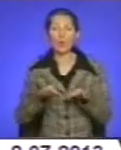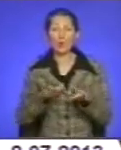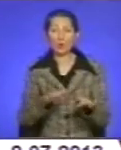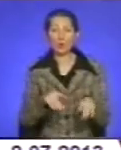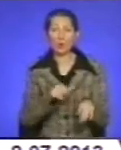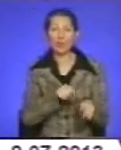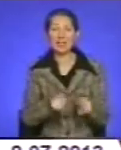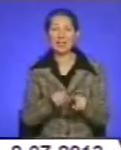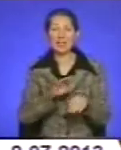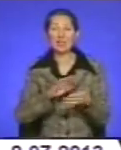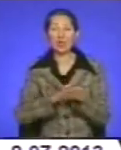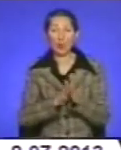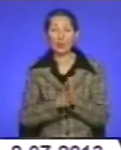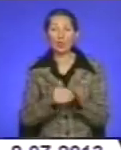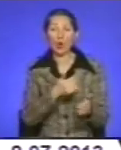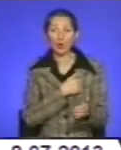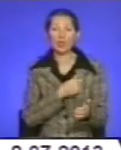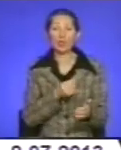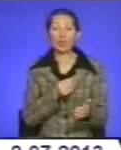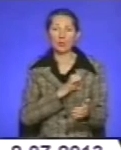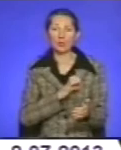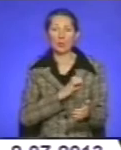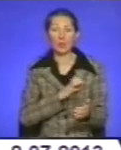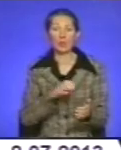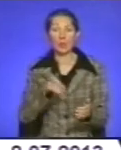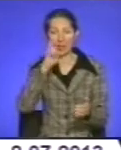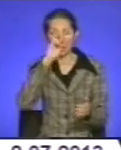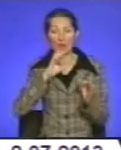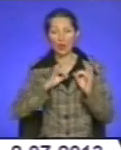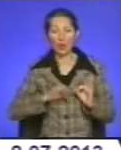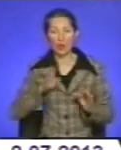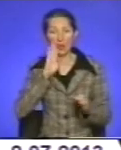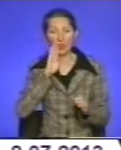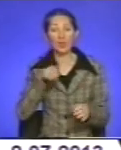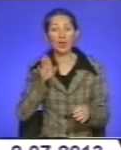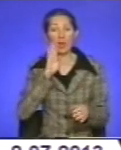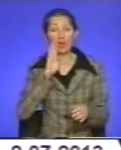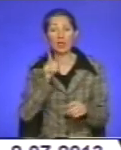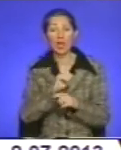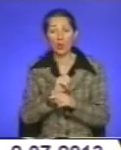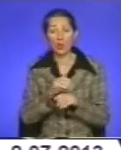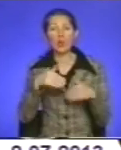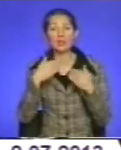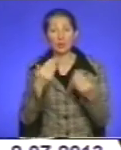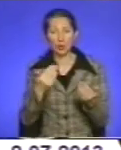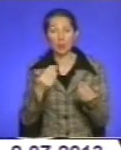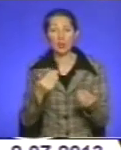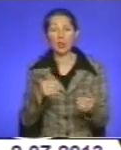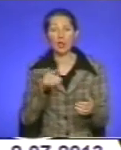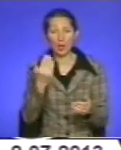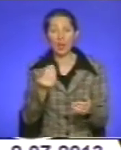державний службовець. До керівника місцевого радства звернулася жителька міста Тернополя з проханням видати в одноденний термін